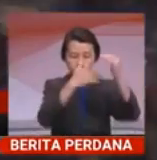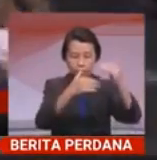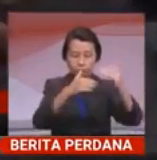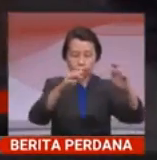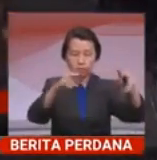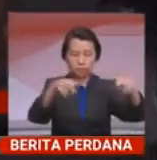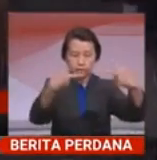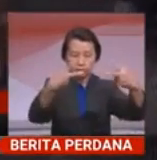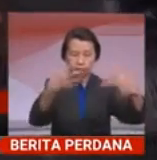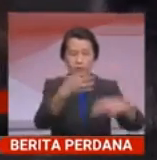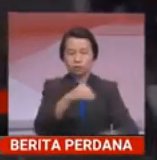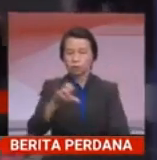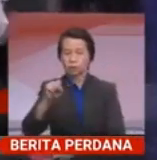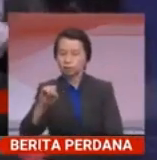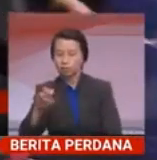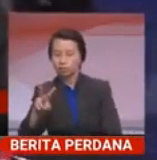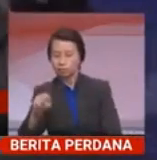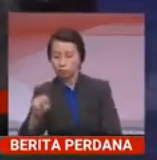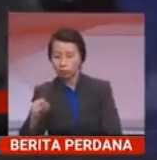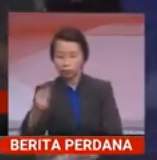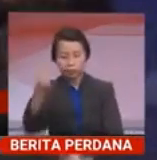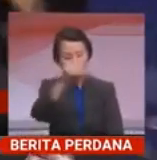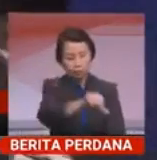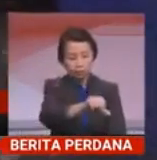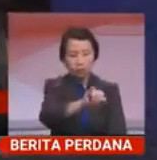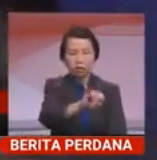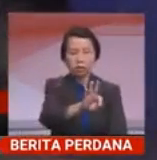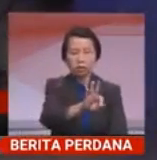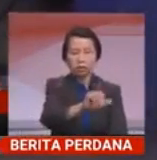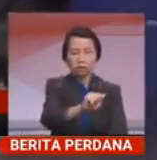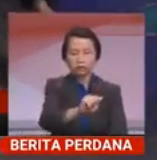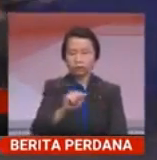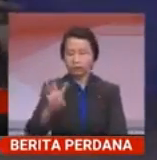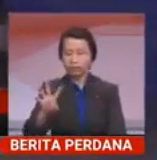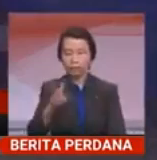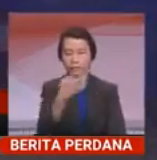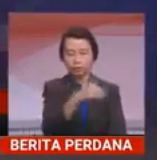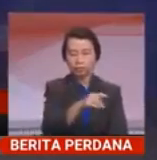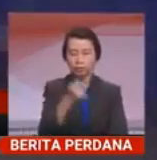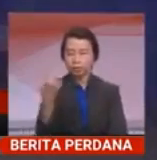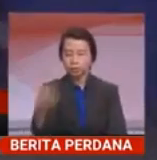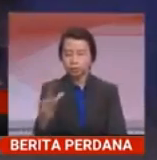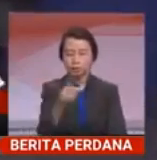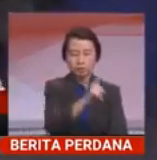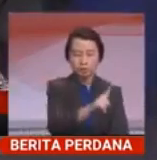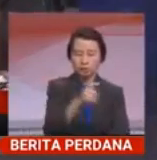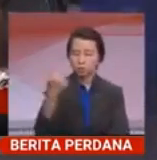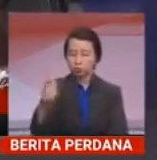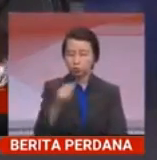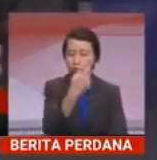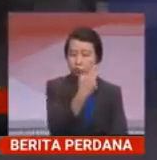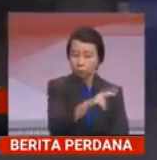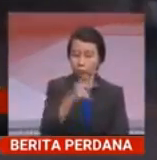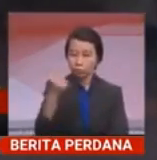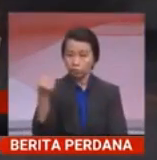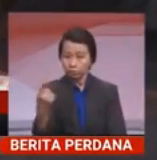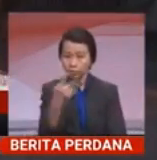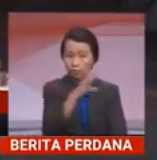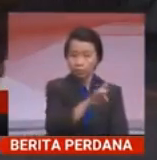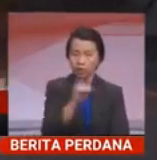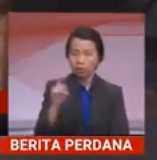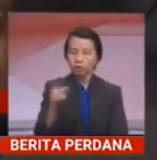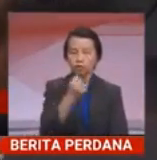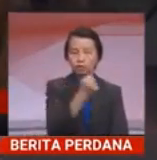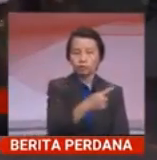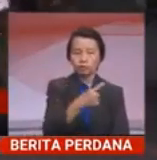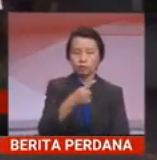akhir. Manakala S. Siva Sanggari yang menumpaskan Aifa Azman 4-11, 13-1, 10-12, 11-8,